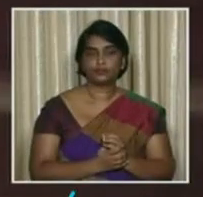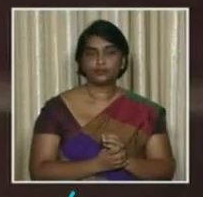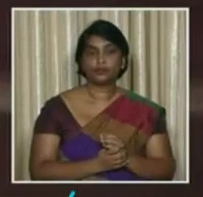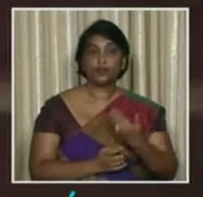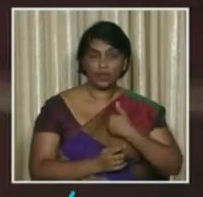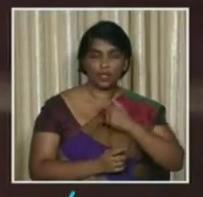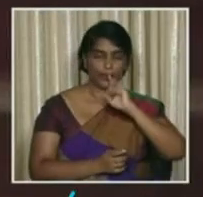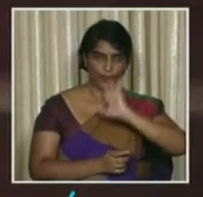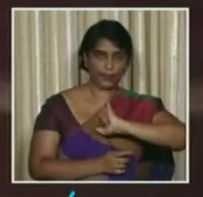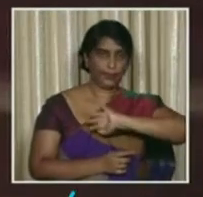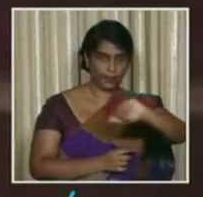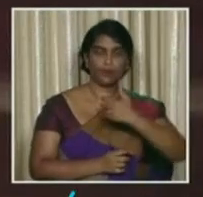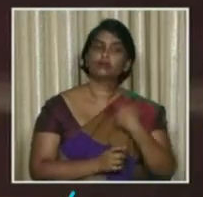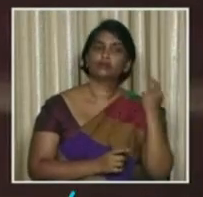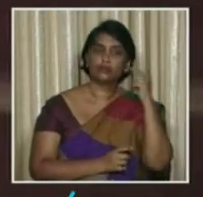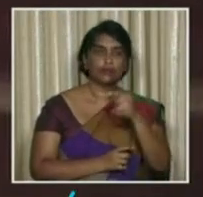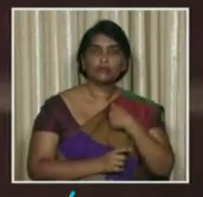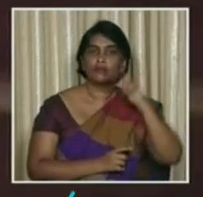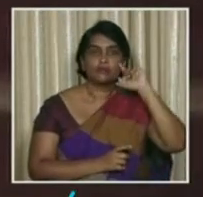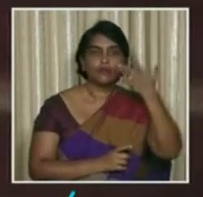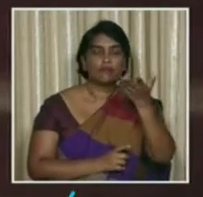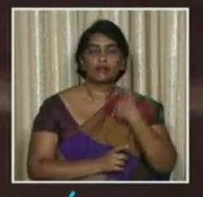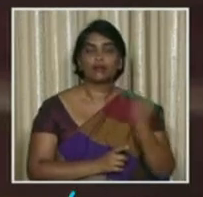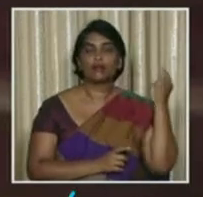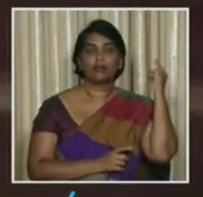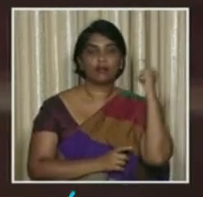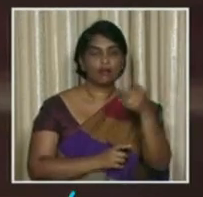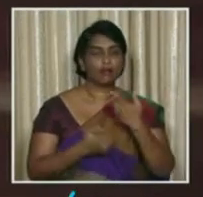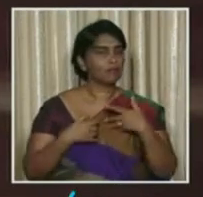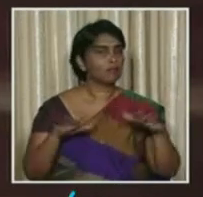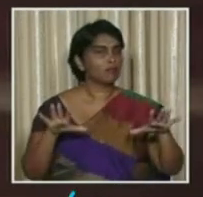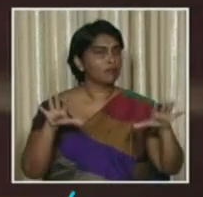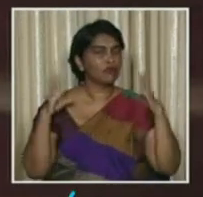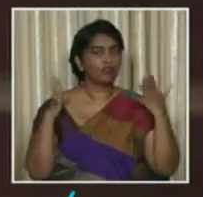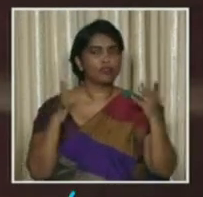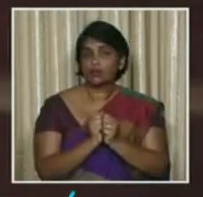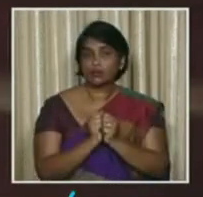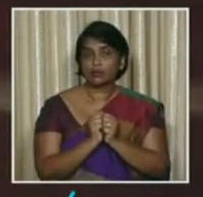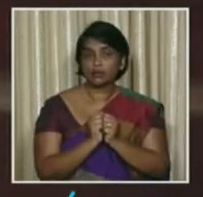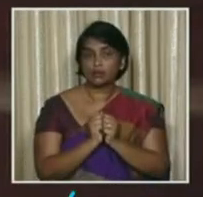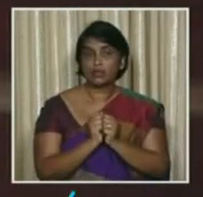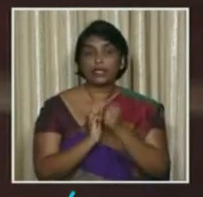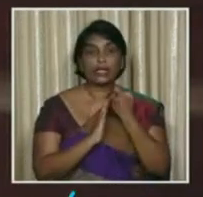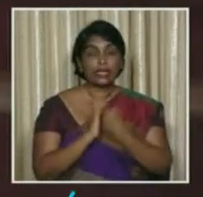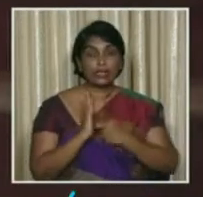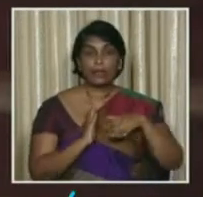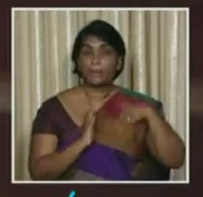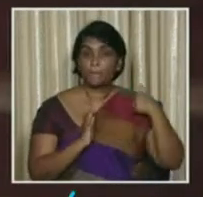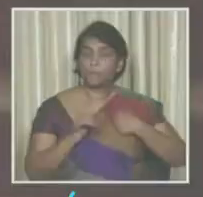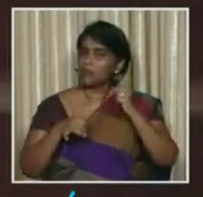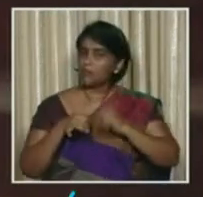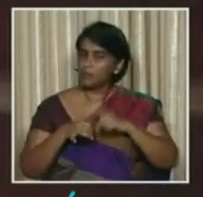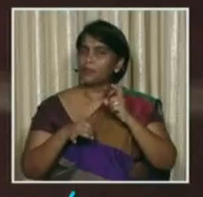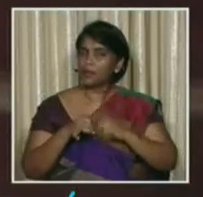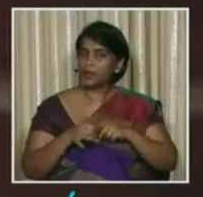මටත් ආරාධනා කරපු නිසා ගියා. මම දැනගෙන නෙවෙයි ගියේ. හැබැයි ගියාට පස්සේ මට පුදුම හිතුණා මේක පාර්ලිමේන්තුවක්ද කියලා. නීතිපතිවරයාගෙන් ප්‍රශ්න